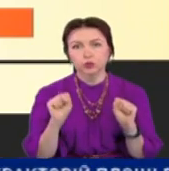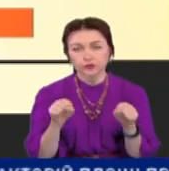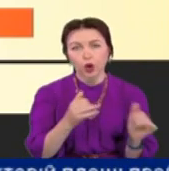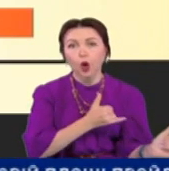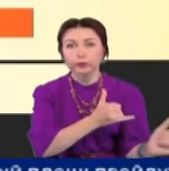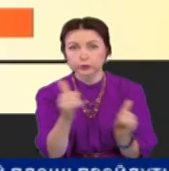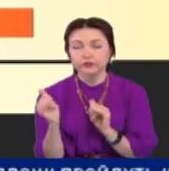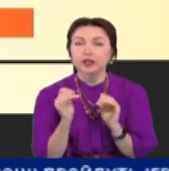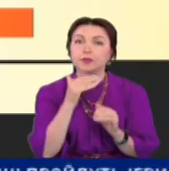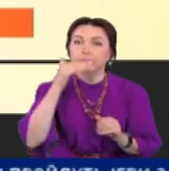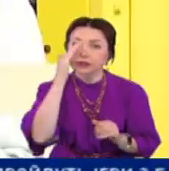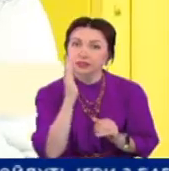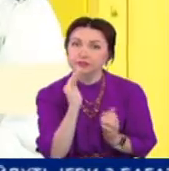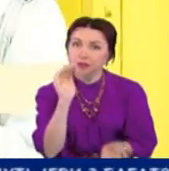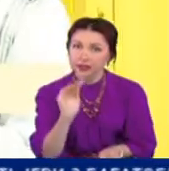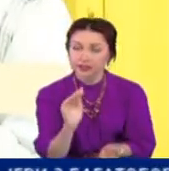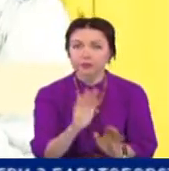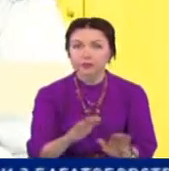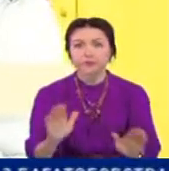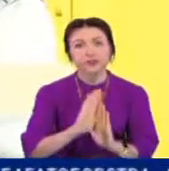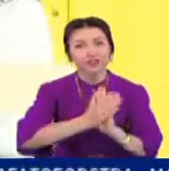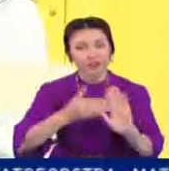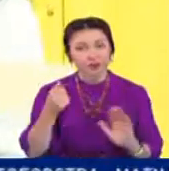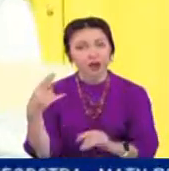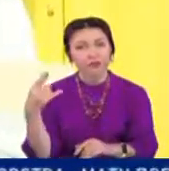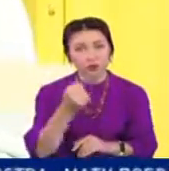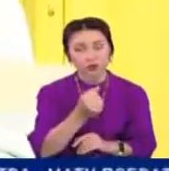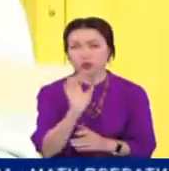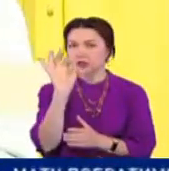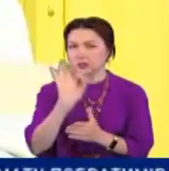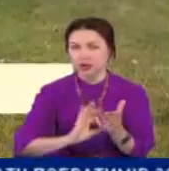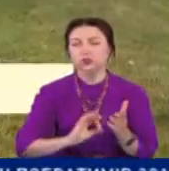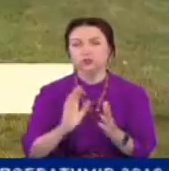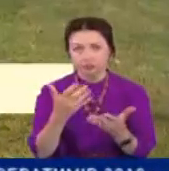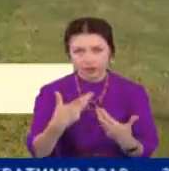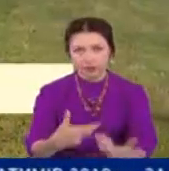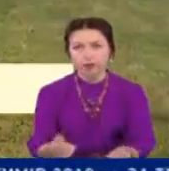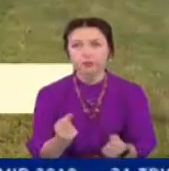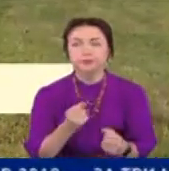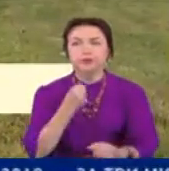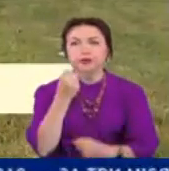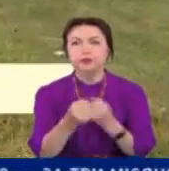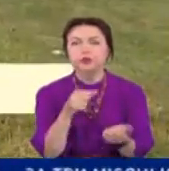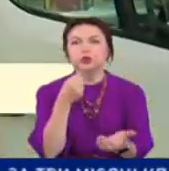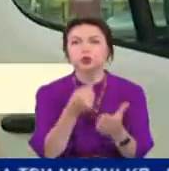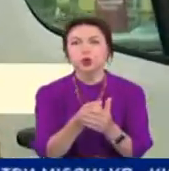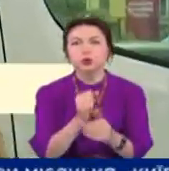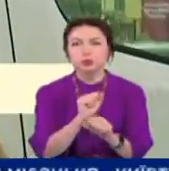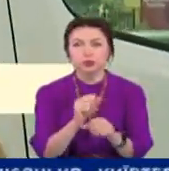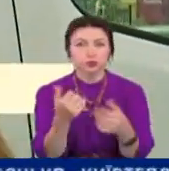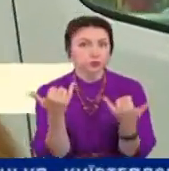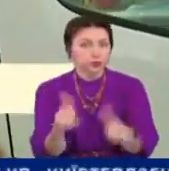батьків з маленькими дітьми. Викликаємо авто, замовлення одразу приймають, прямуємо до зупинки і, на диво, з